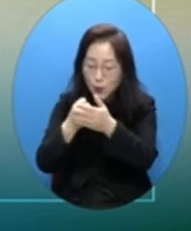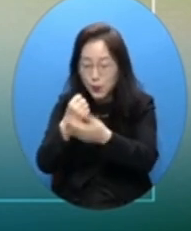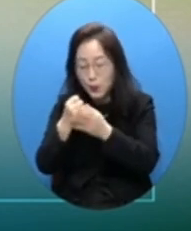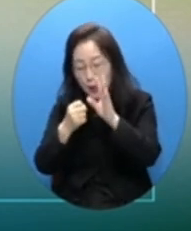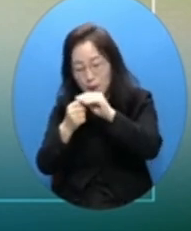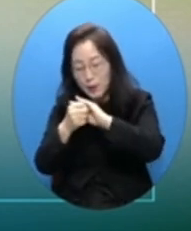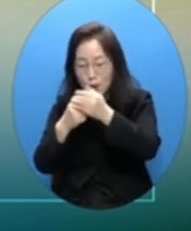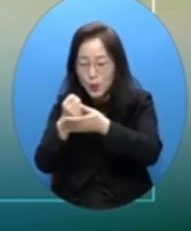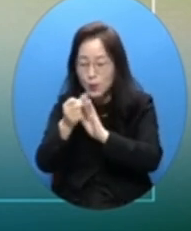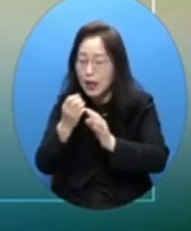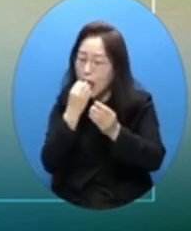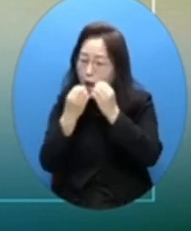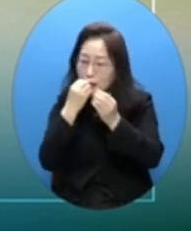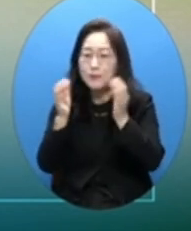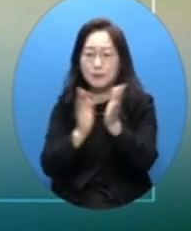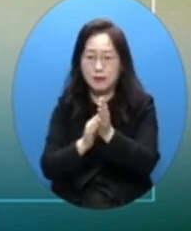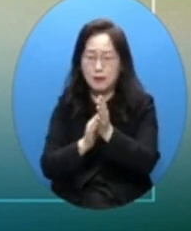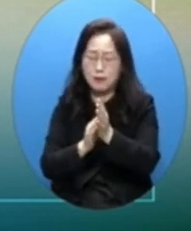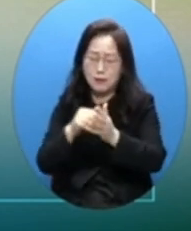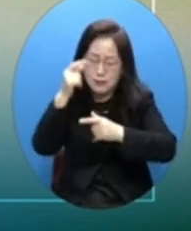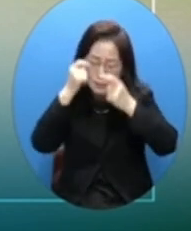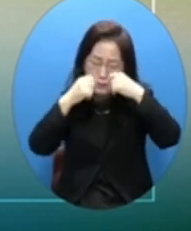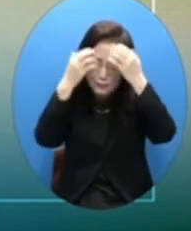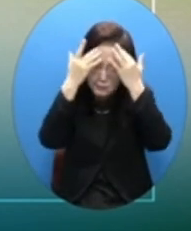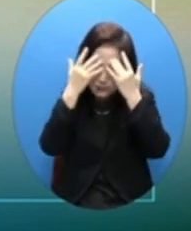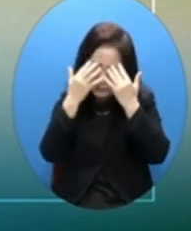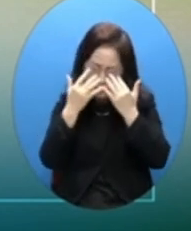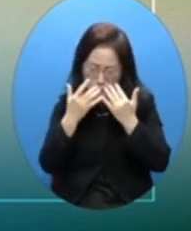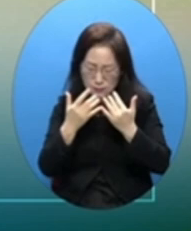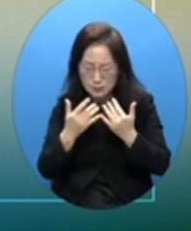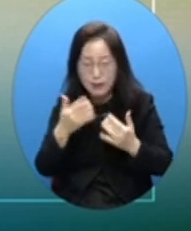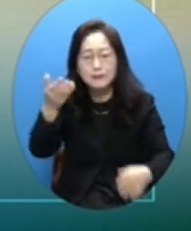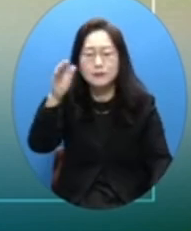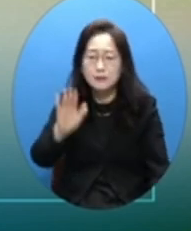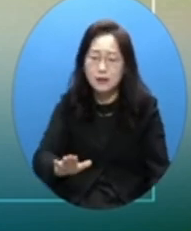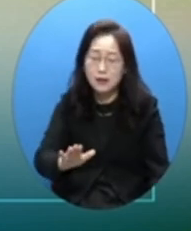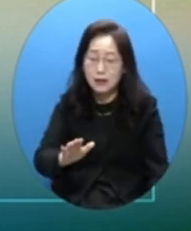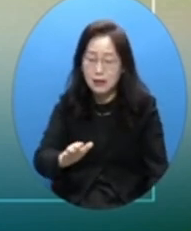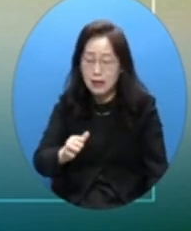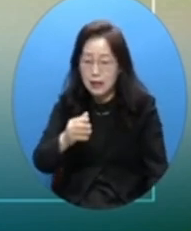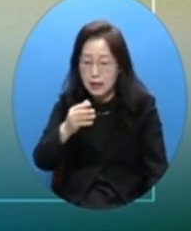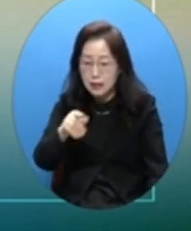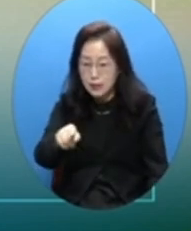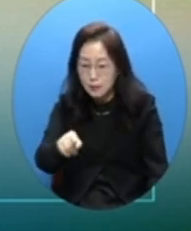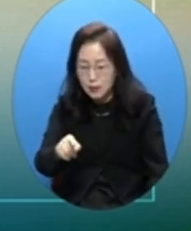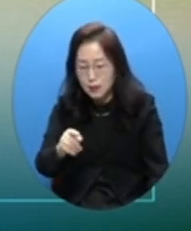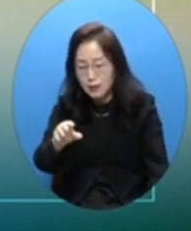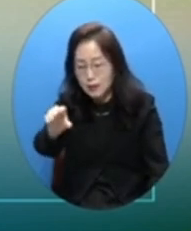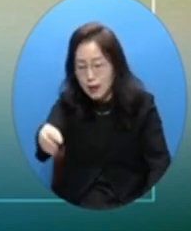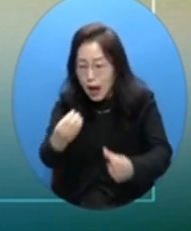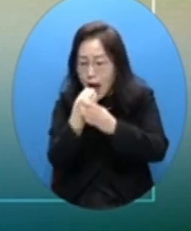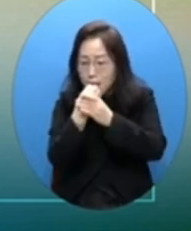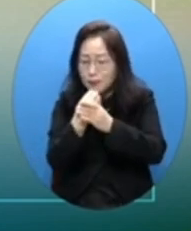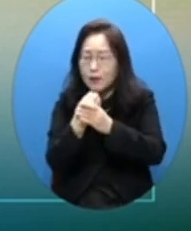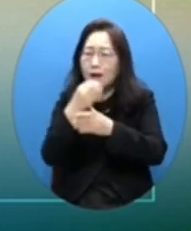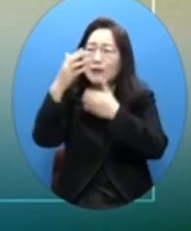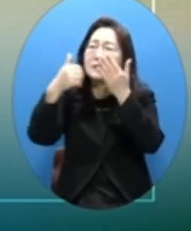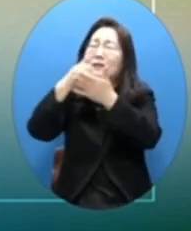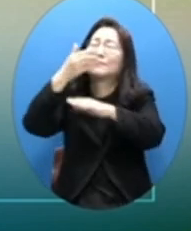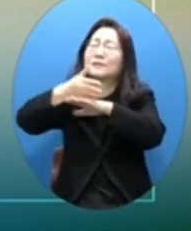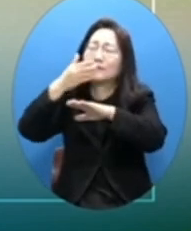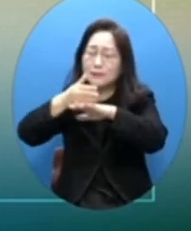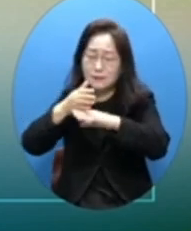떼어내고 그 밥을 다 먹었죠 눈물이 하염없이 흘러내렸어요 하지만 쓰레기통에 밥이나마 먹을 수 있게 해준 하나님께 감사를